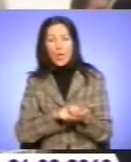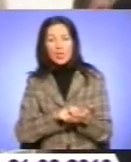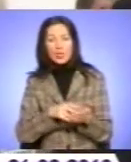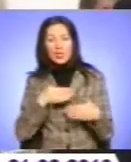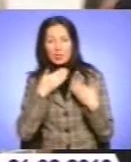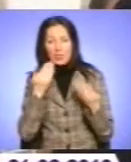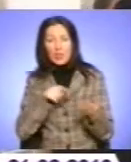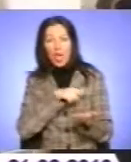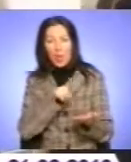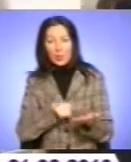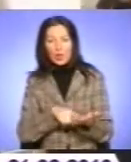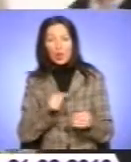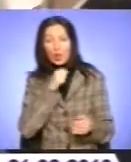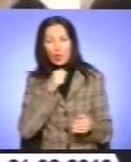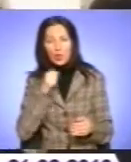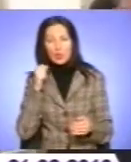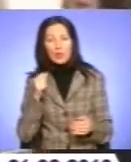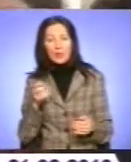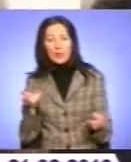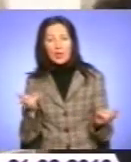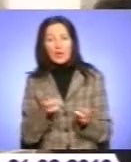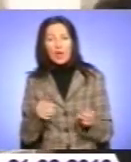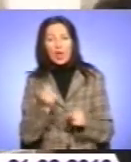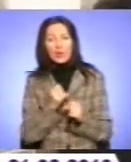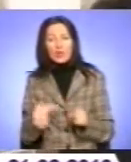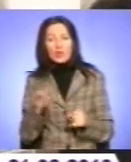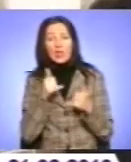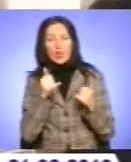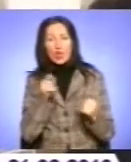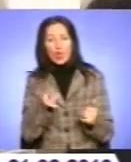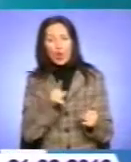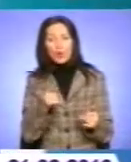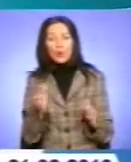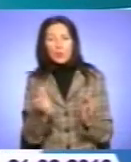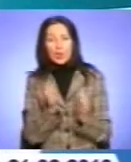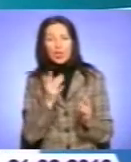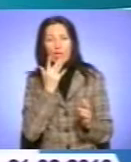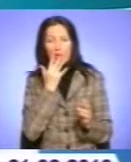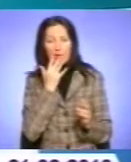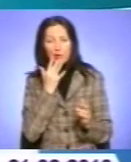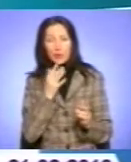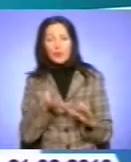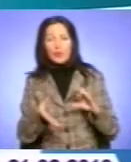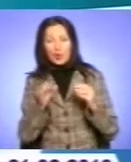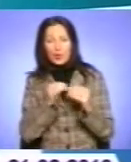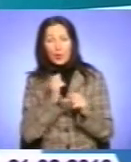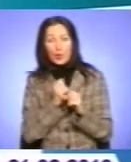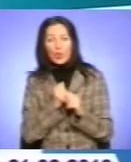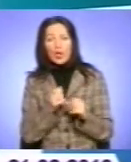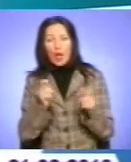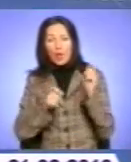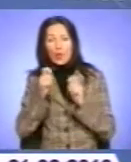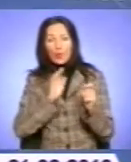служити і робити все для того, щоб зберегти націю. Тільки тоді така держава буде успішна. Підсумком роботи форуму стане узагальнення